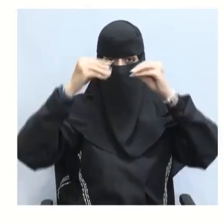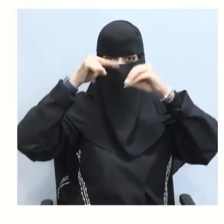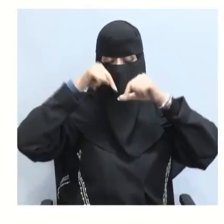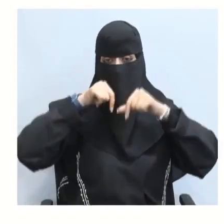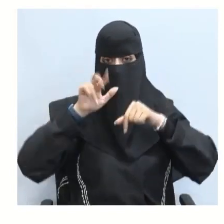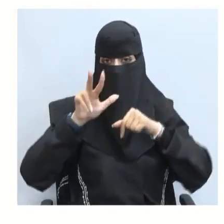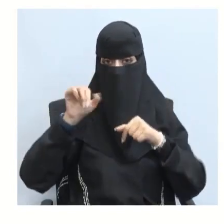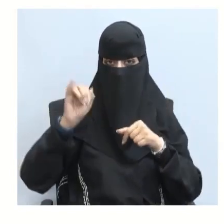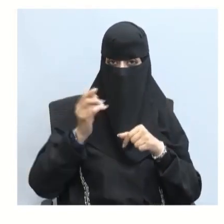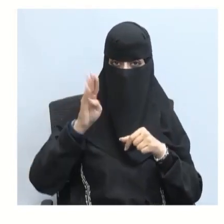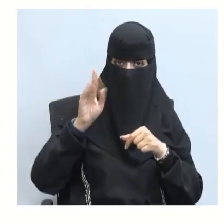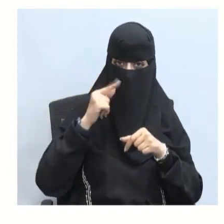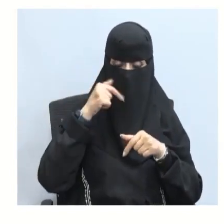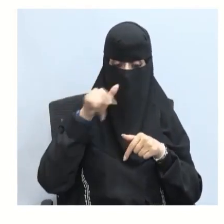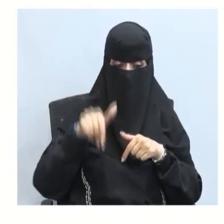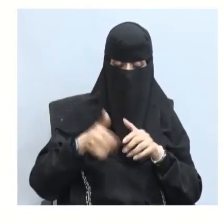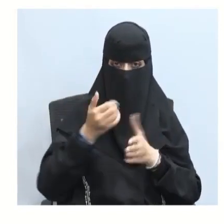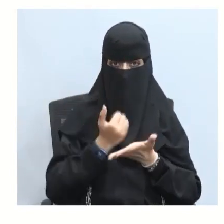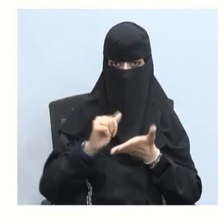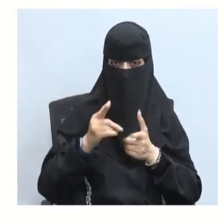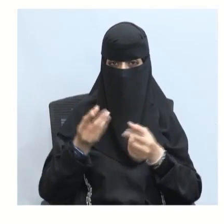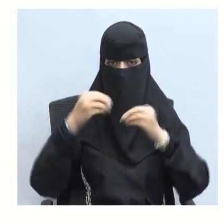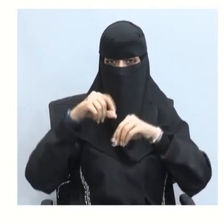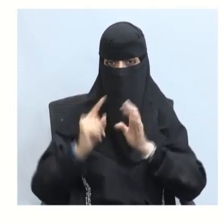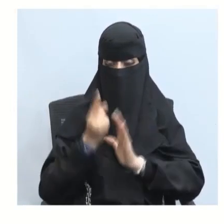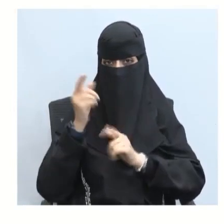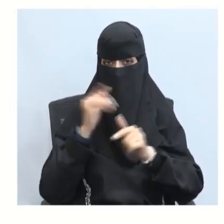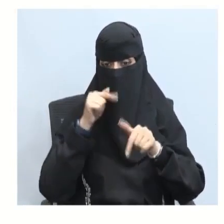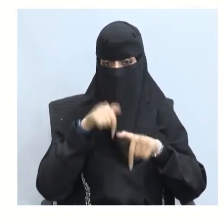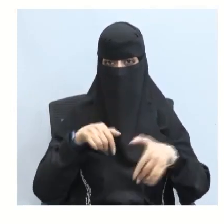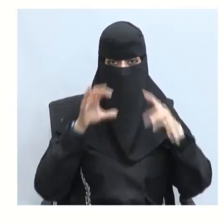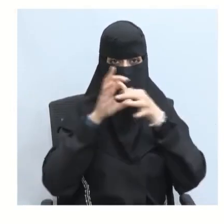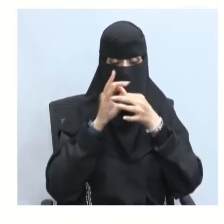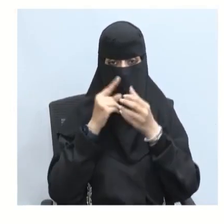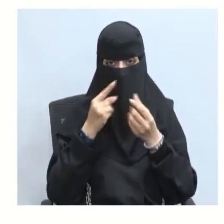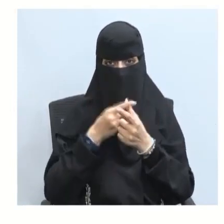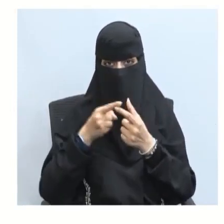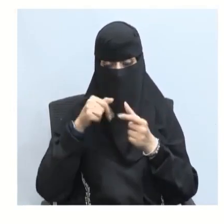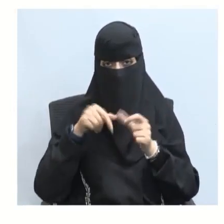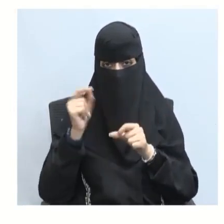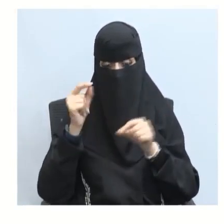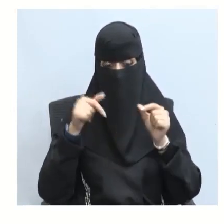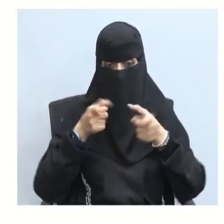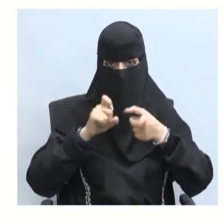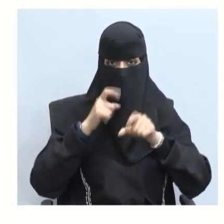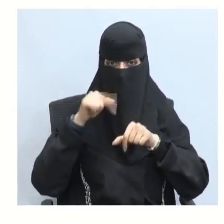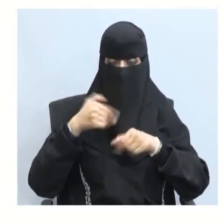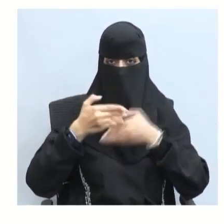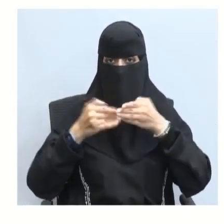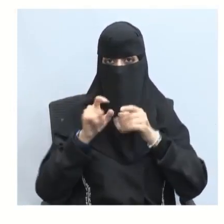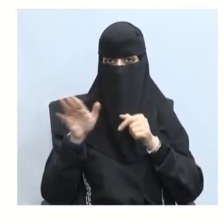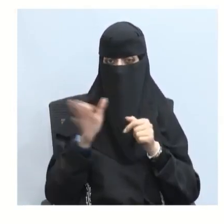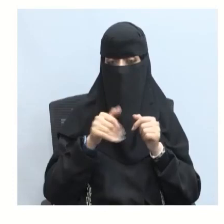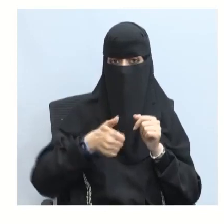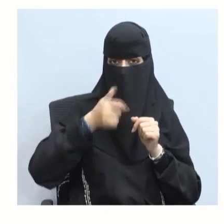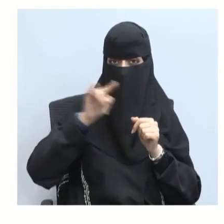لمركب الميثان عندما اقوم بازاله هيدروجين واحده منه اذا ترتبط ذره الكربون ويتكون لدي مركب